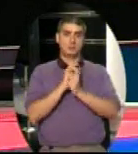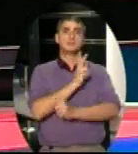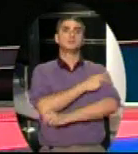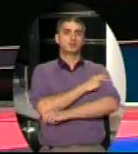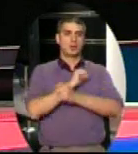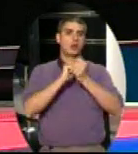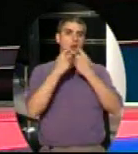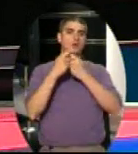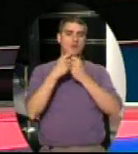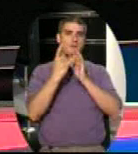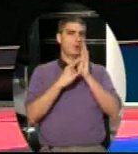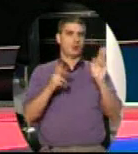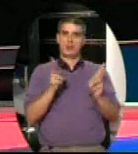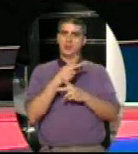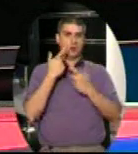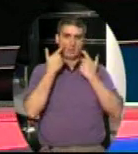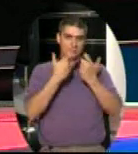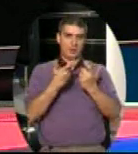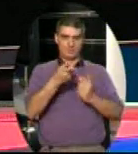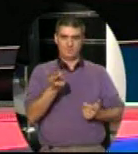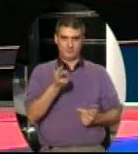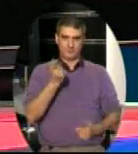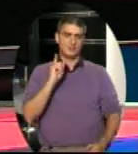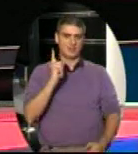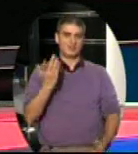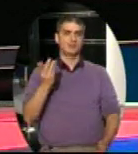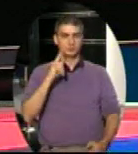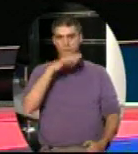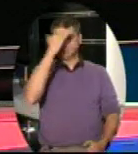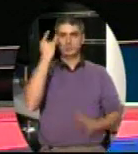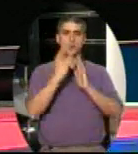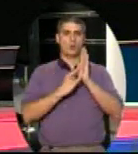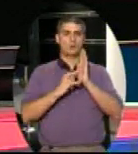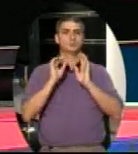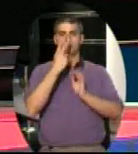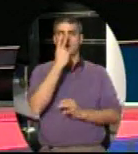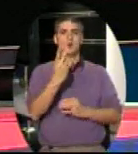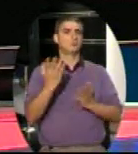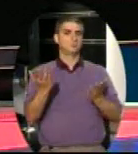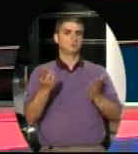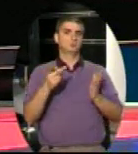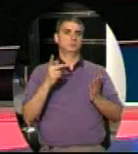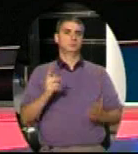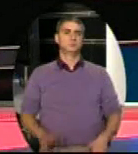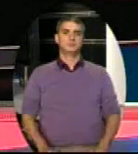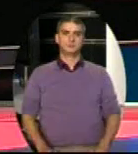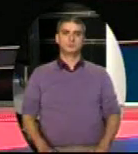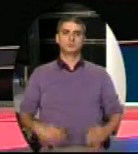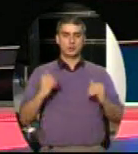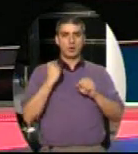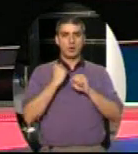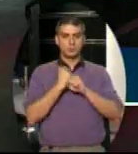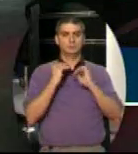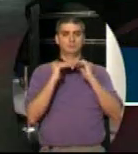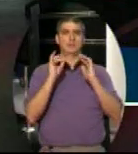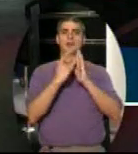או גוף מחוקק לא יכול לאכוף, כן? אבל יש מספיק חוקים כדי לראות שעומדים בחוקים. כן, אחד